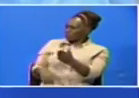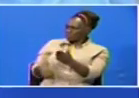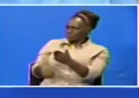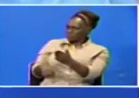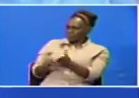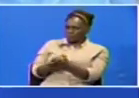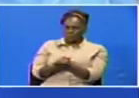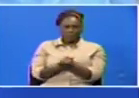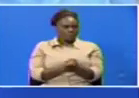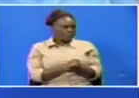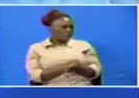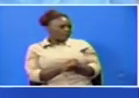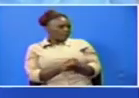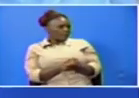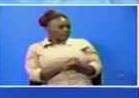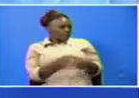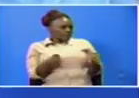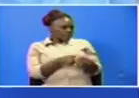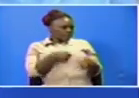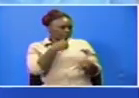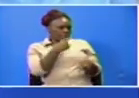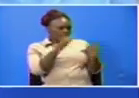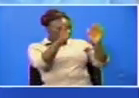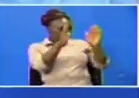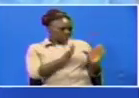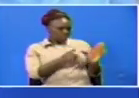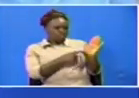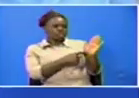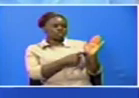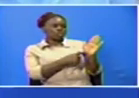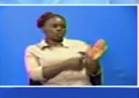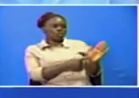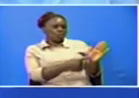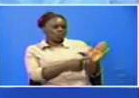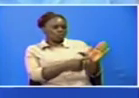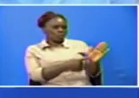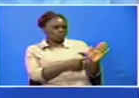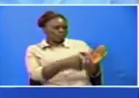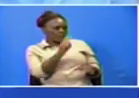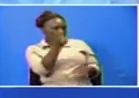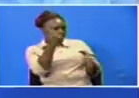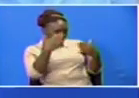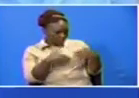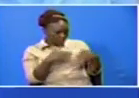jikoni? Kama nilivyokuambia kikubwa ni kwamba tumuandalie show fans wa Kenya,